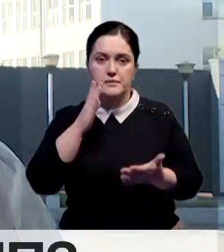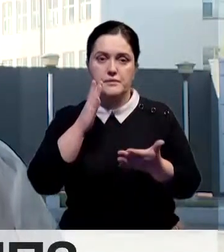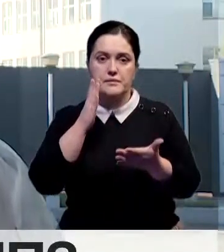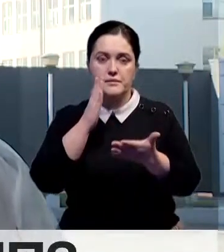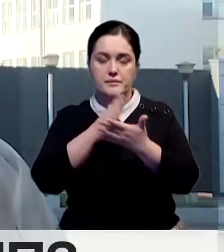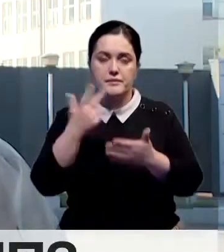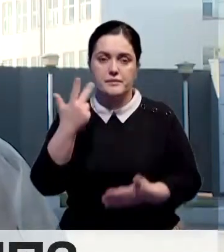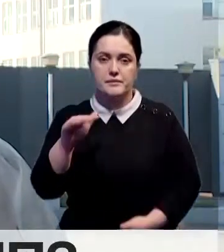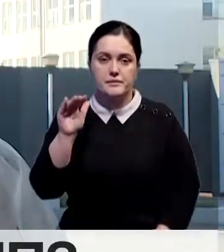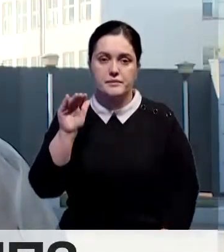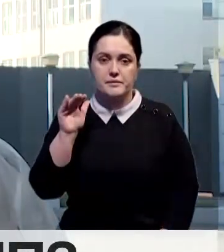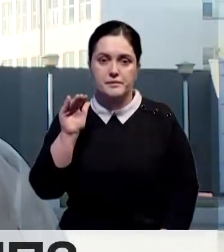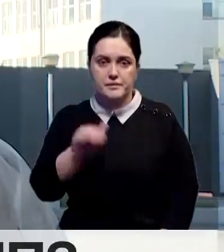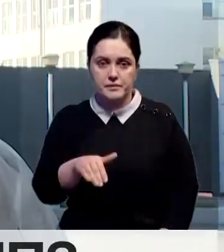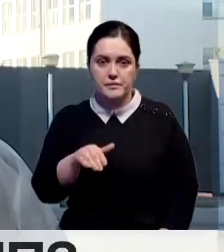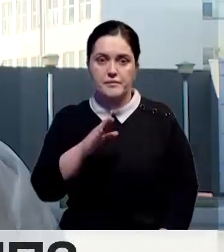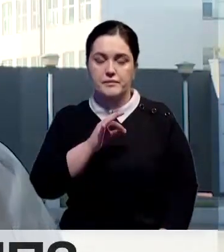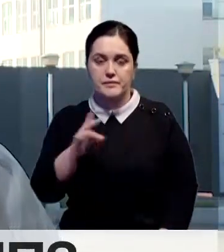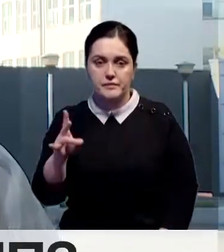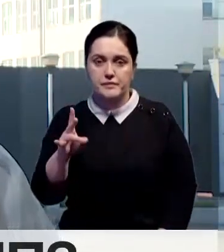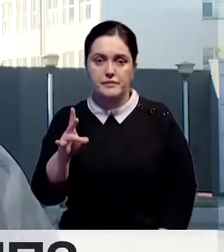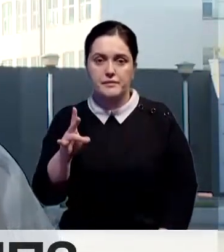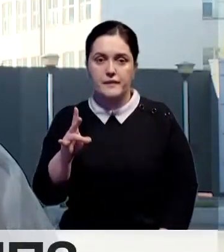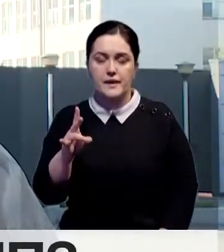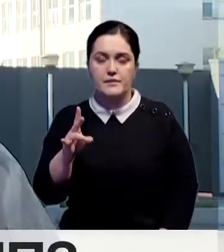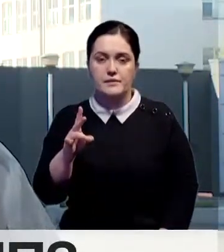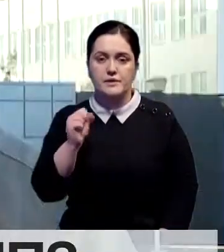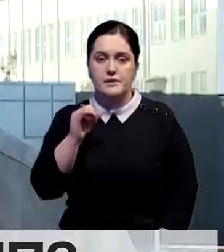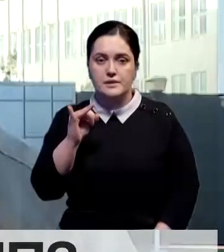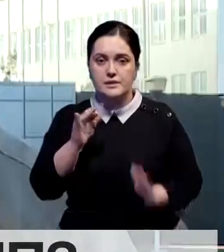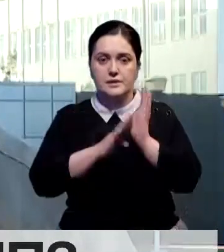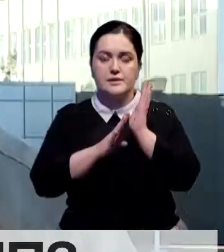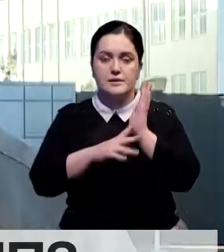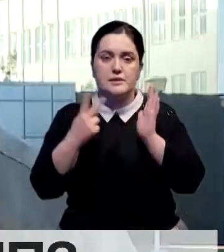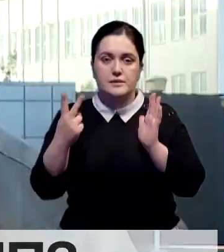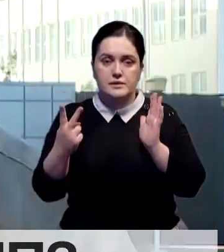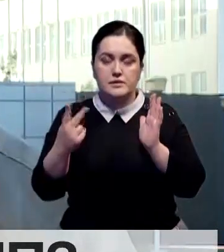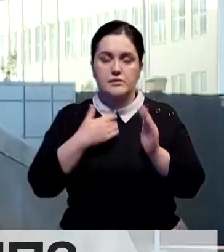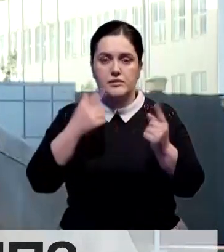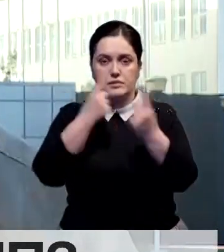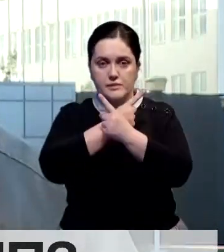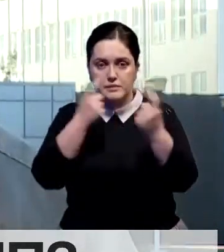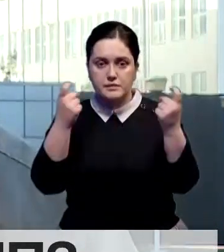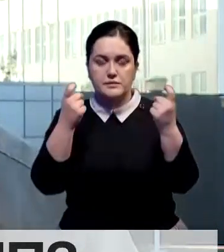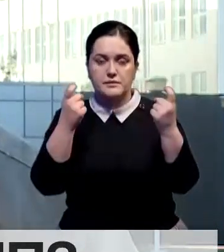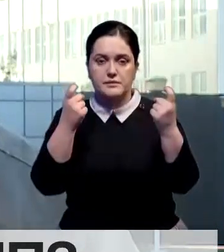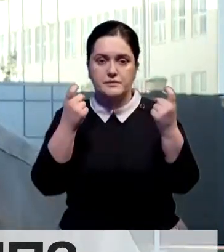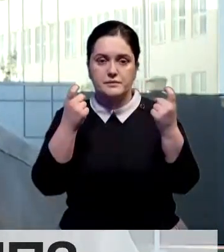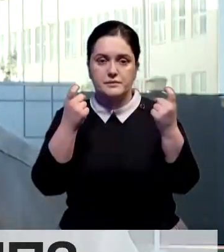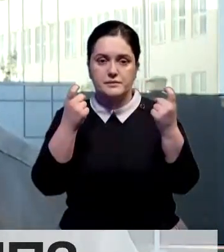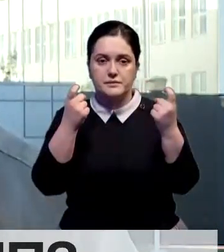порядка 30 тысяч тонн бензина АИ-92. Хотел бы обратиться к компетентным органам